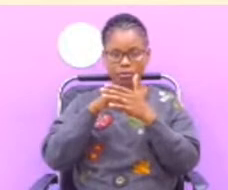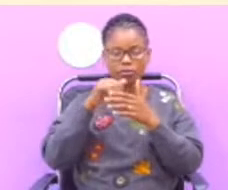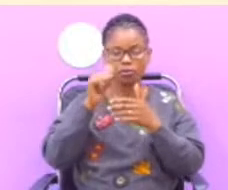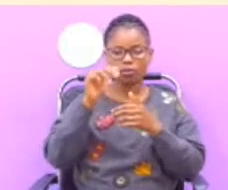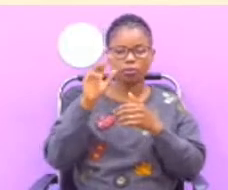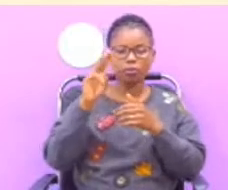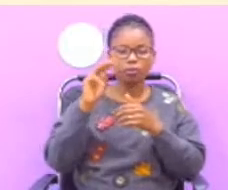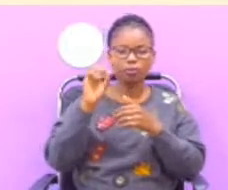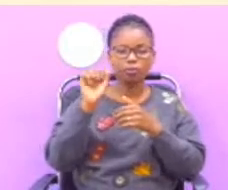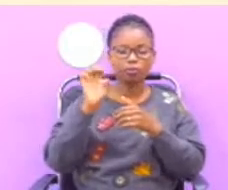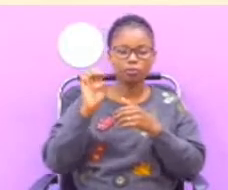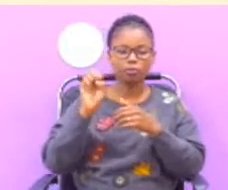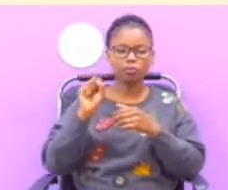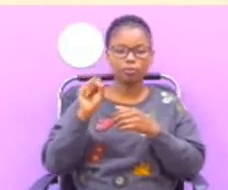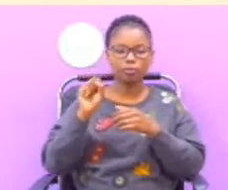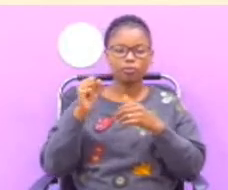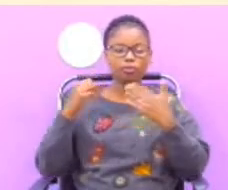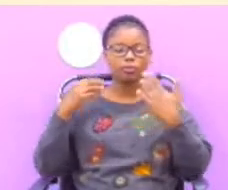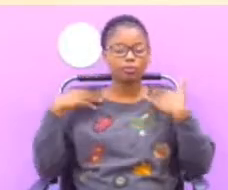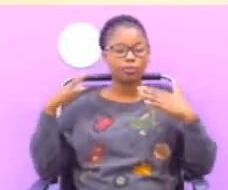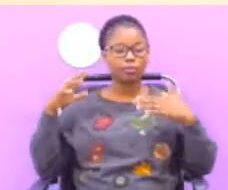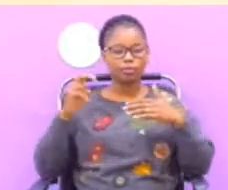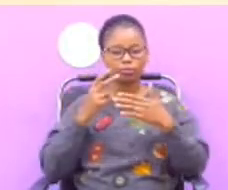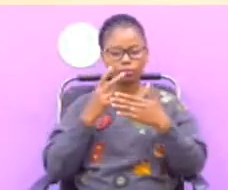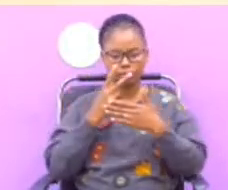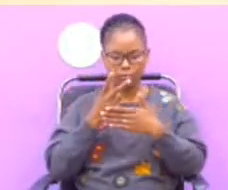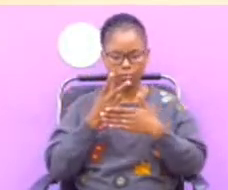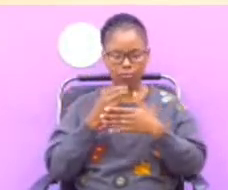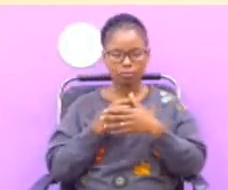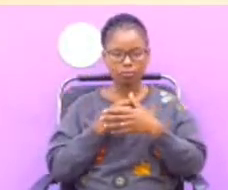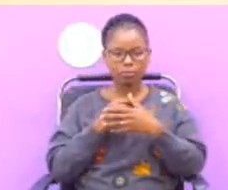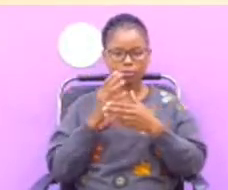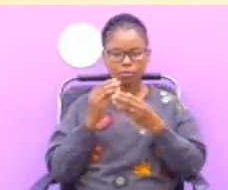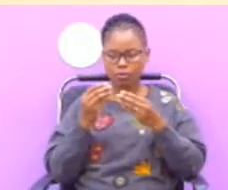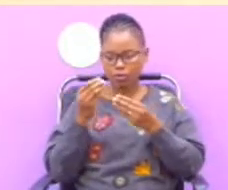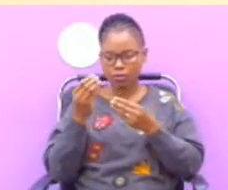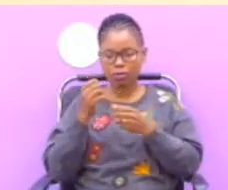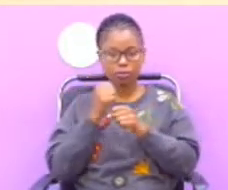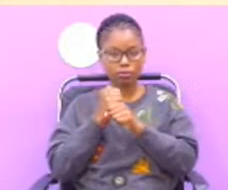araikaya onire na akĩona makĩnengerwo wĩra